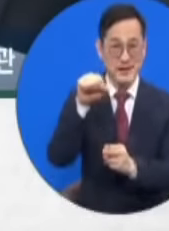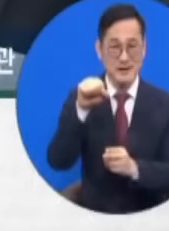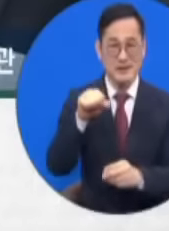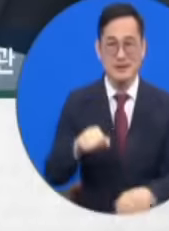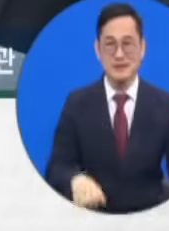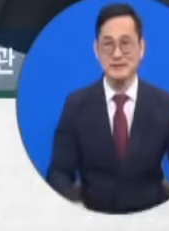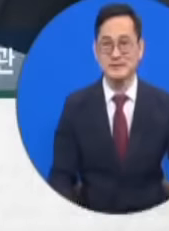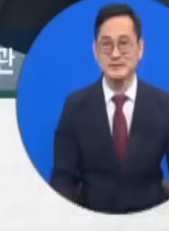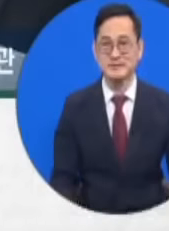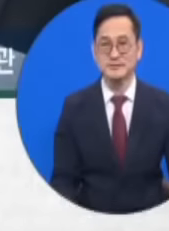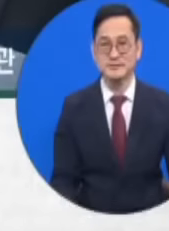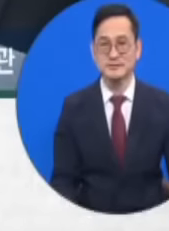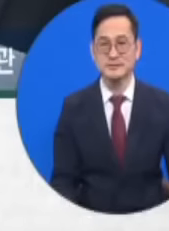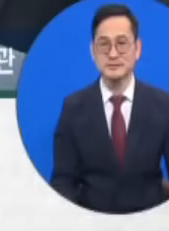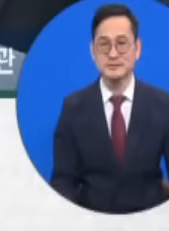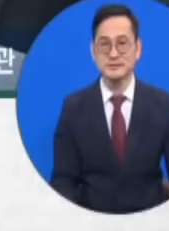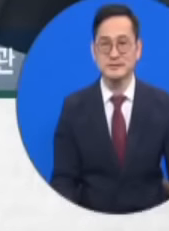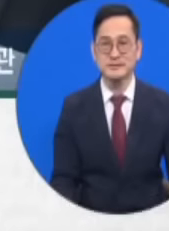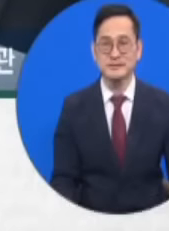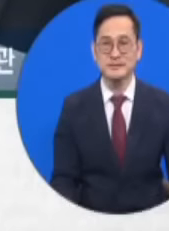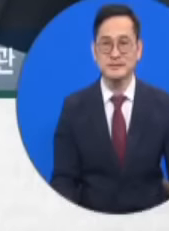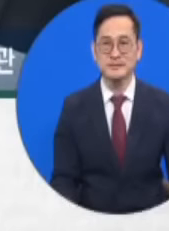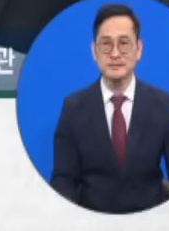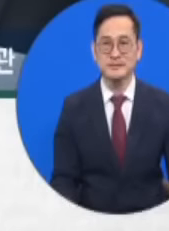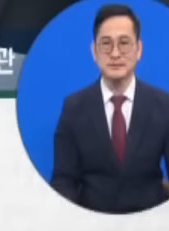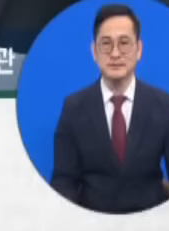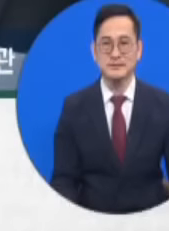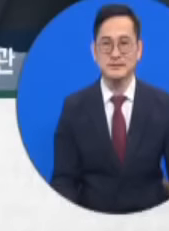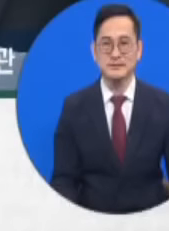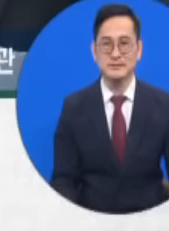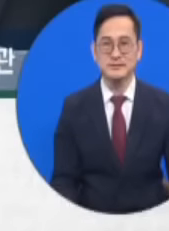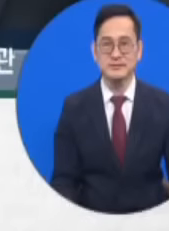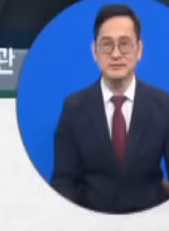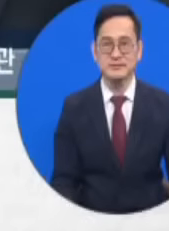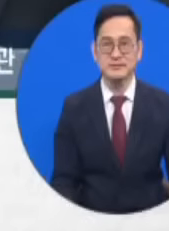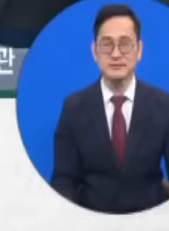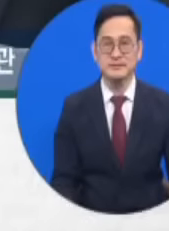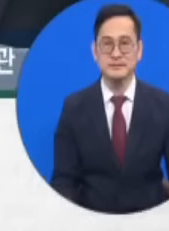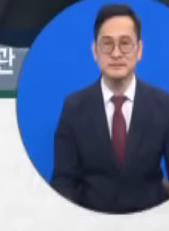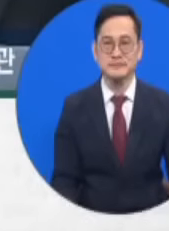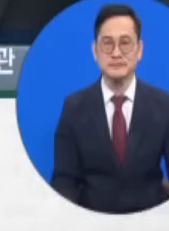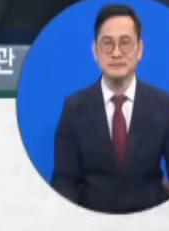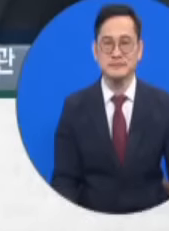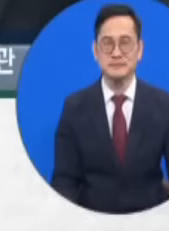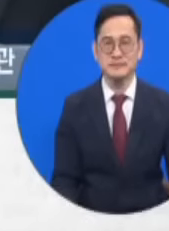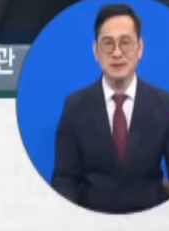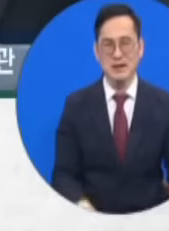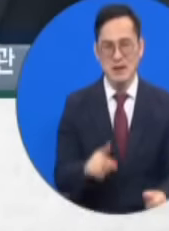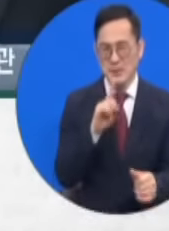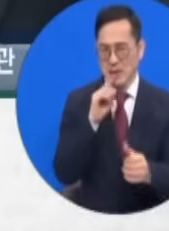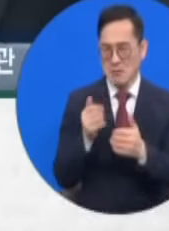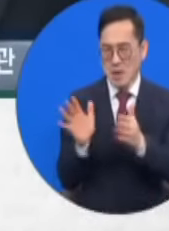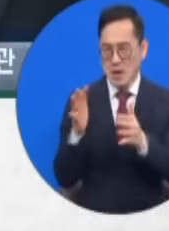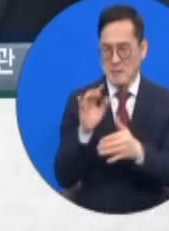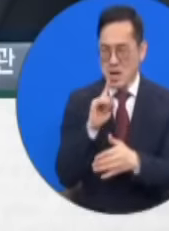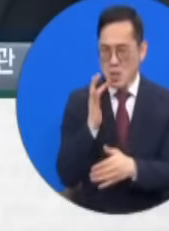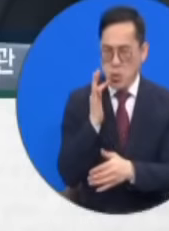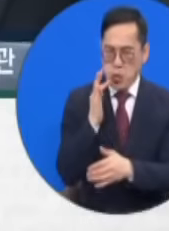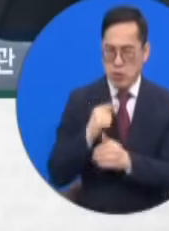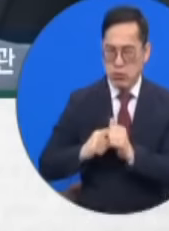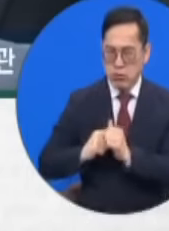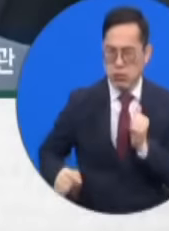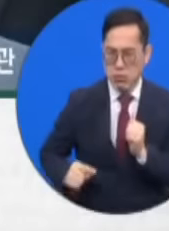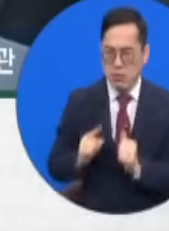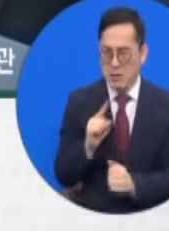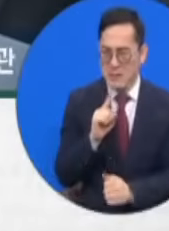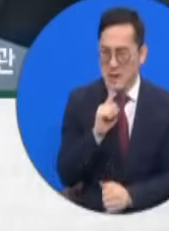사저가 있는 그곳에 이제 출마하신 분인데 아니 어떻게 모르겠어요. 저런 주장을 한다 저런 주장인가요? 저런 표현을 한다는